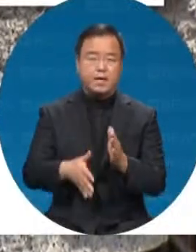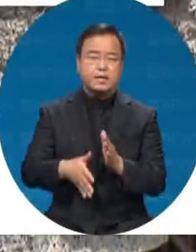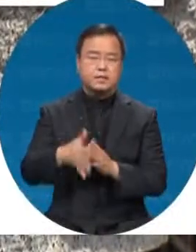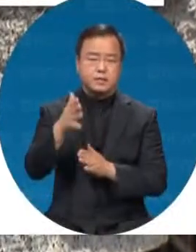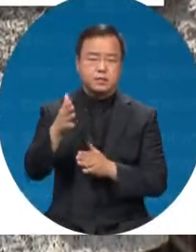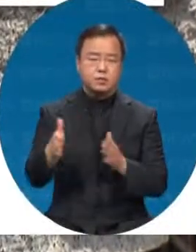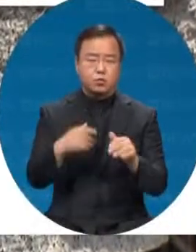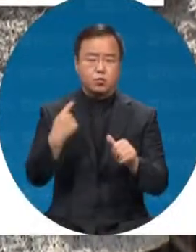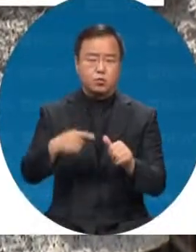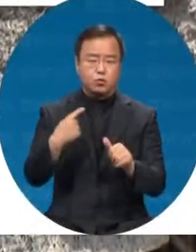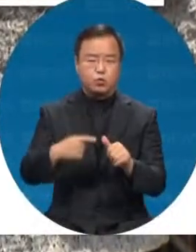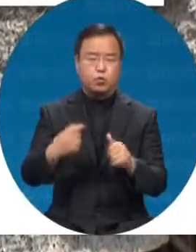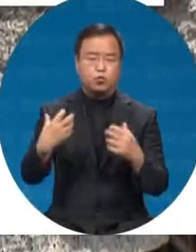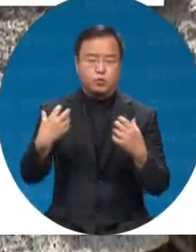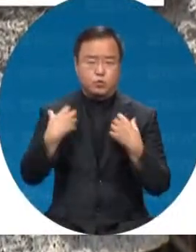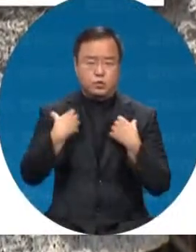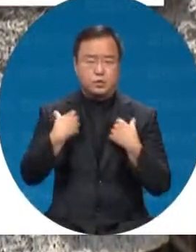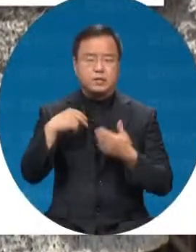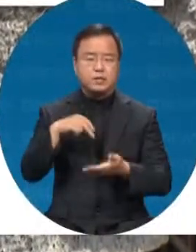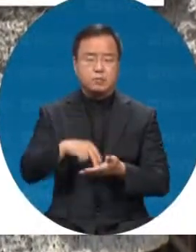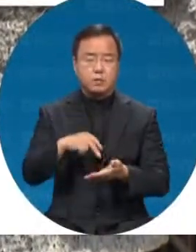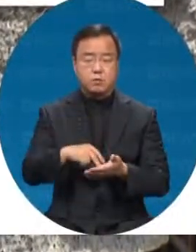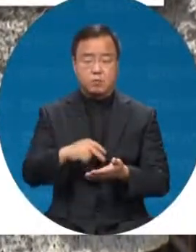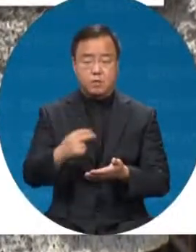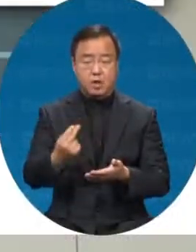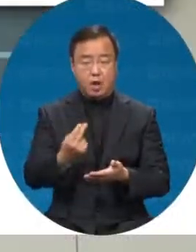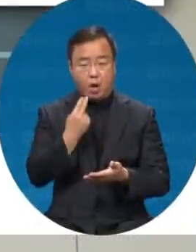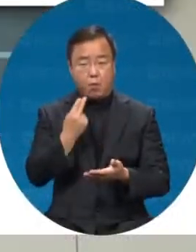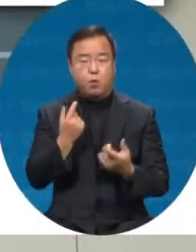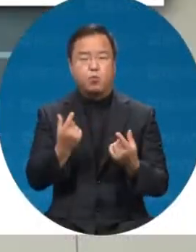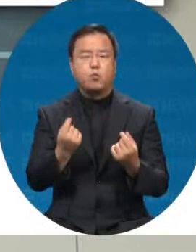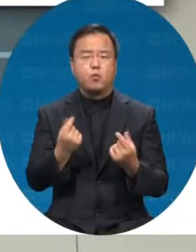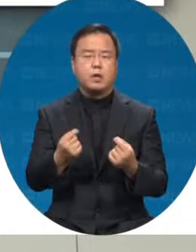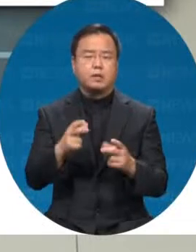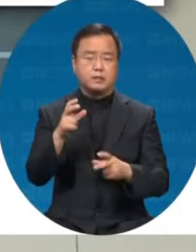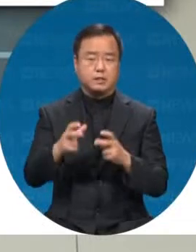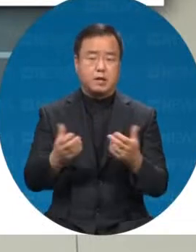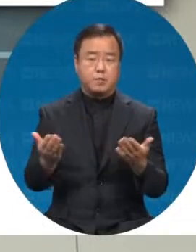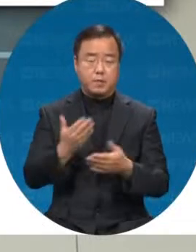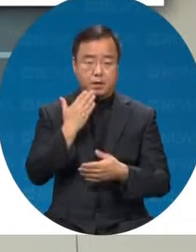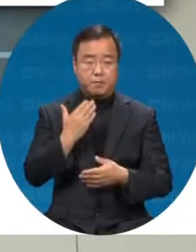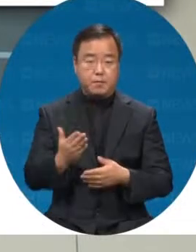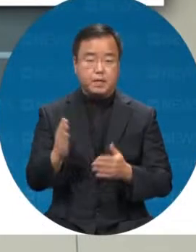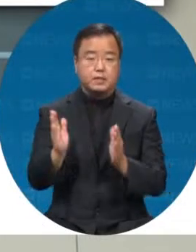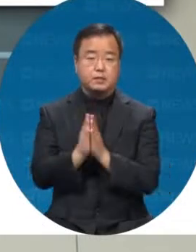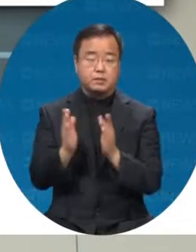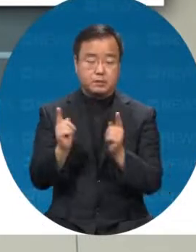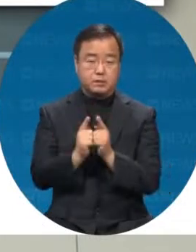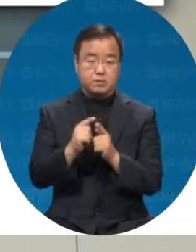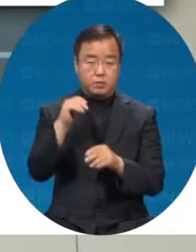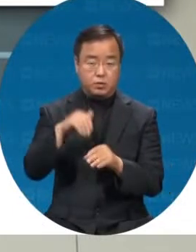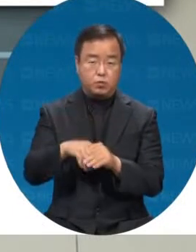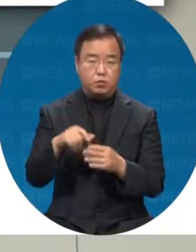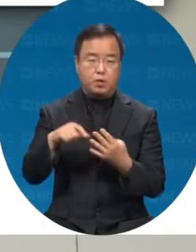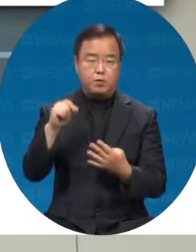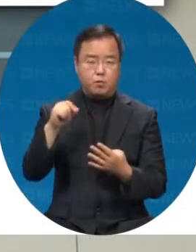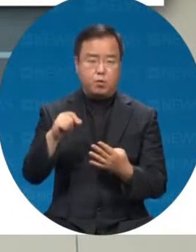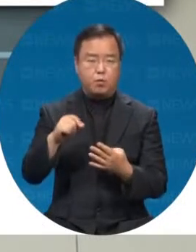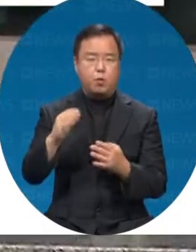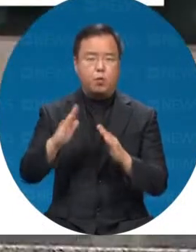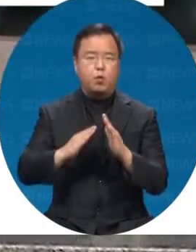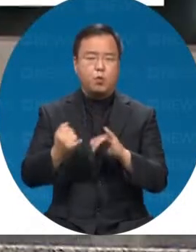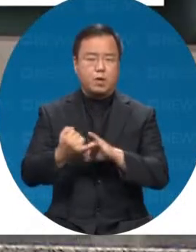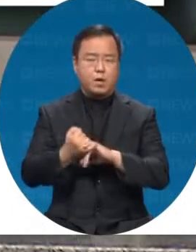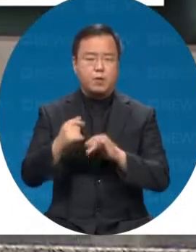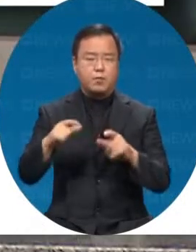이게 목숨 줄이 에요 이걸로 사업 운명을 하는거예요 직선제로 됐고 공약도 되거라 없고 뭐 지역 특화사업 또 해야 되고